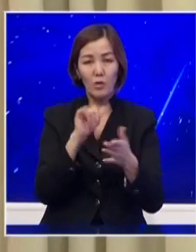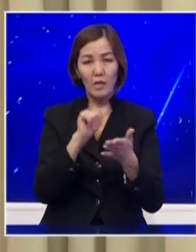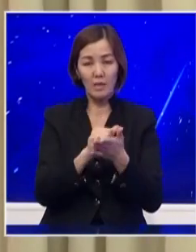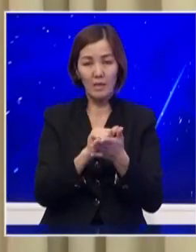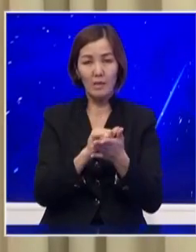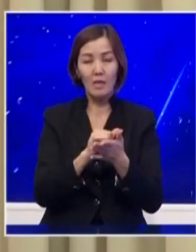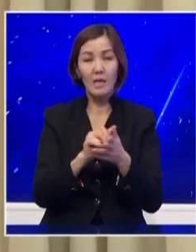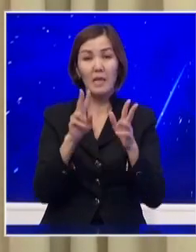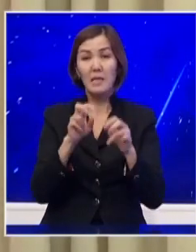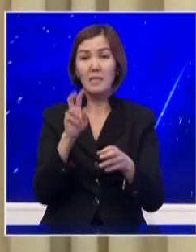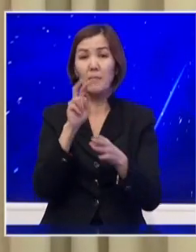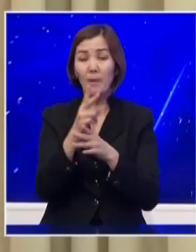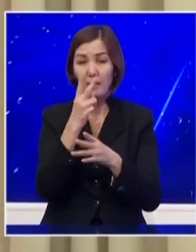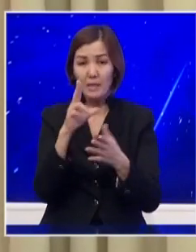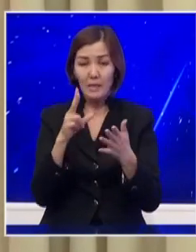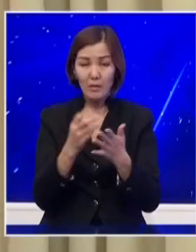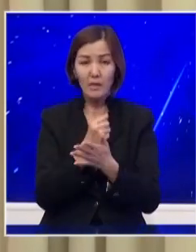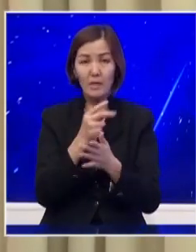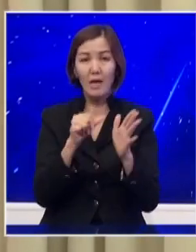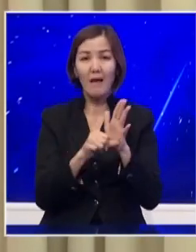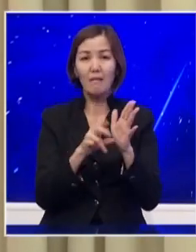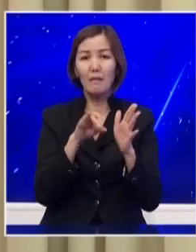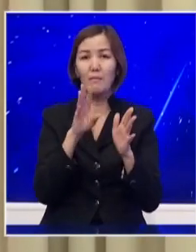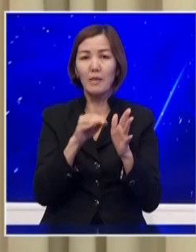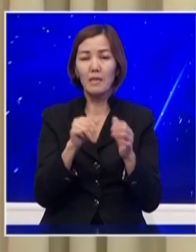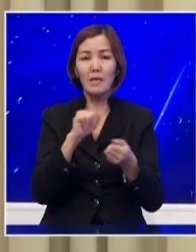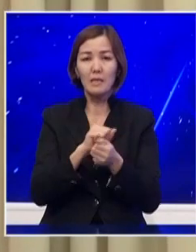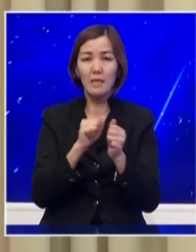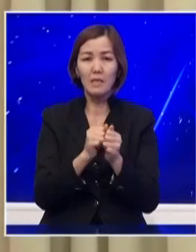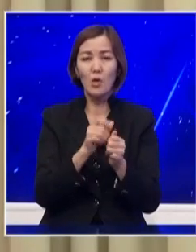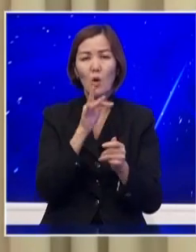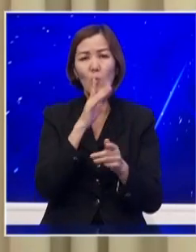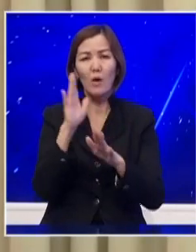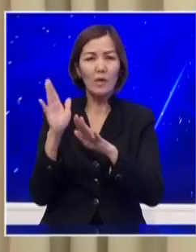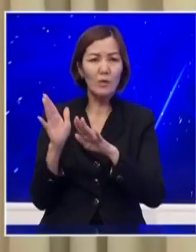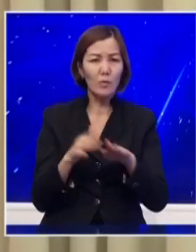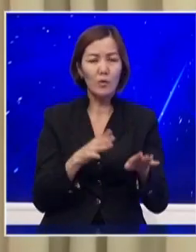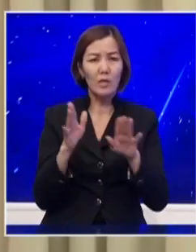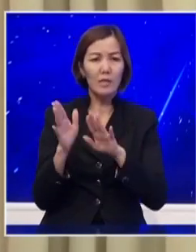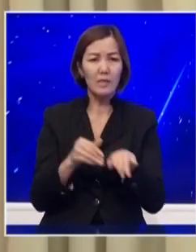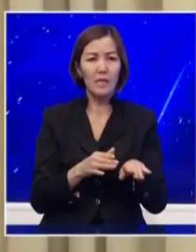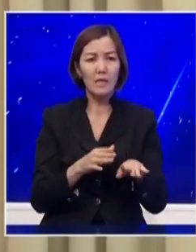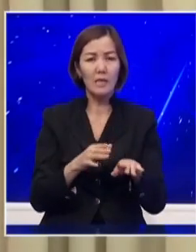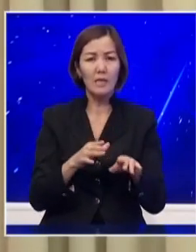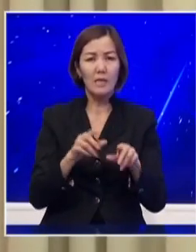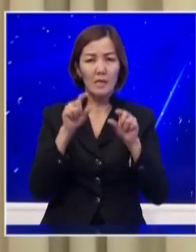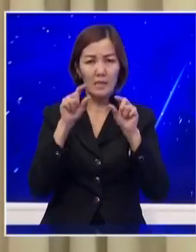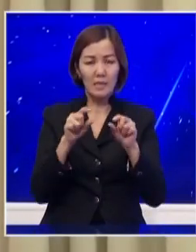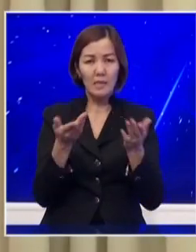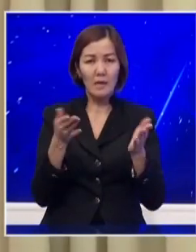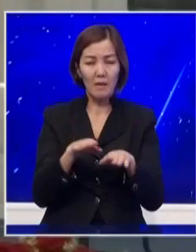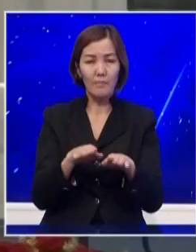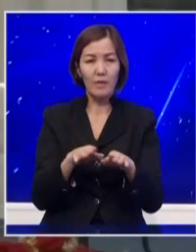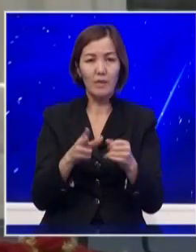біз. Сөйтсек, сенағы 6 метрлік тас уақыт өткен сайын сіңіп-сіңіп төбесі ғана кішкентай төбесі ғана